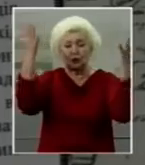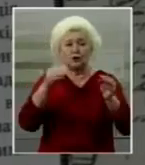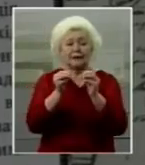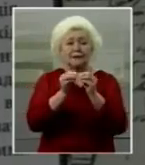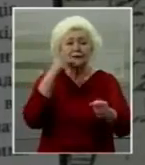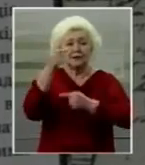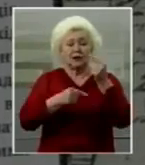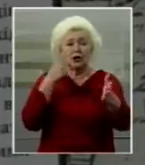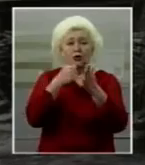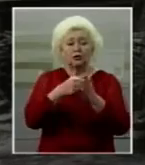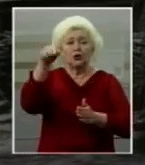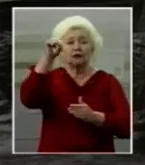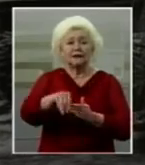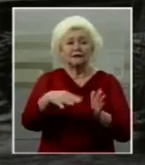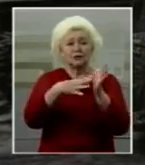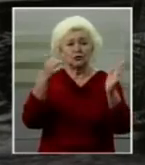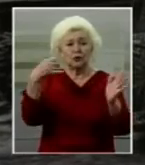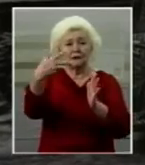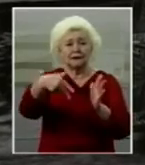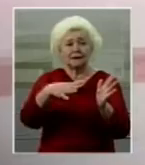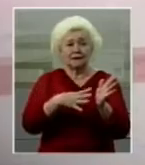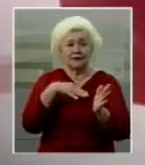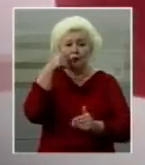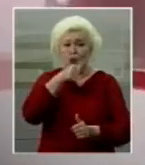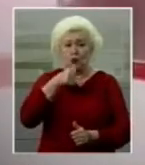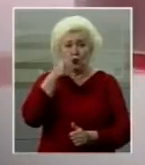до 1939 року.